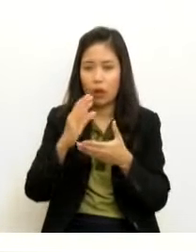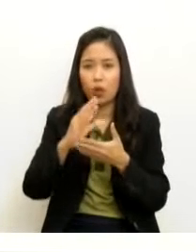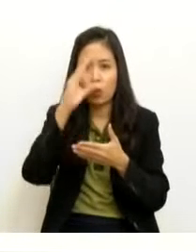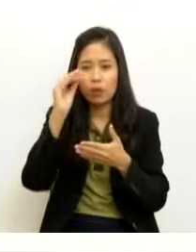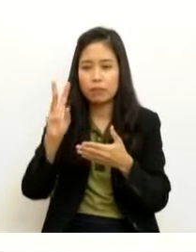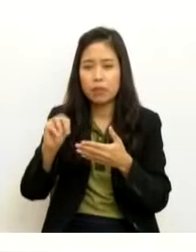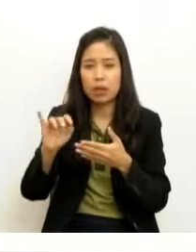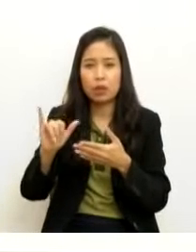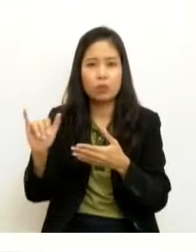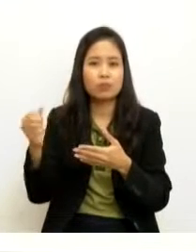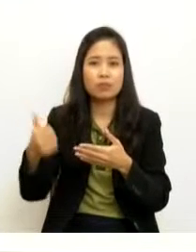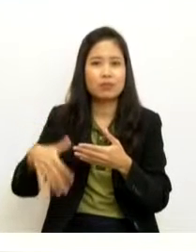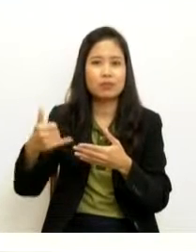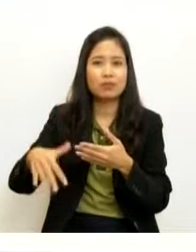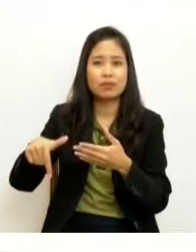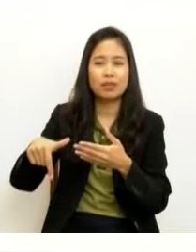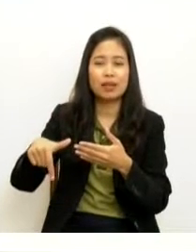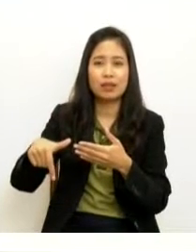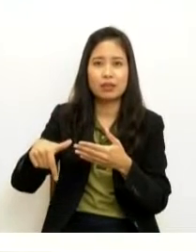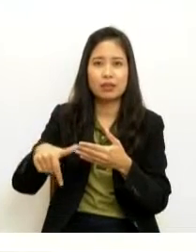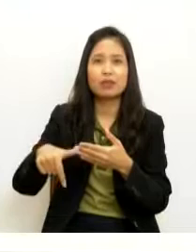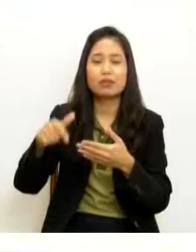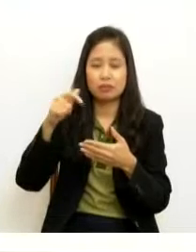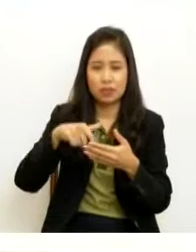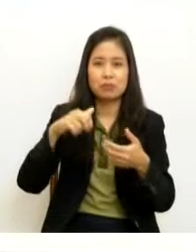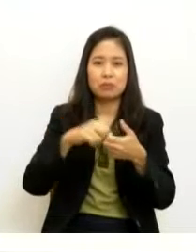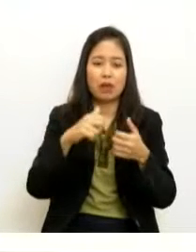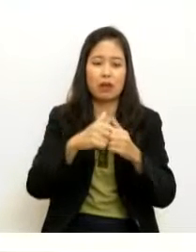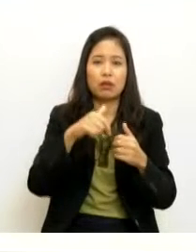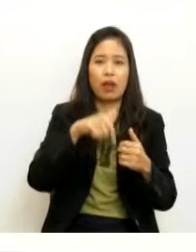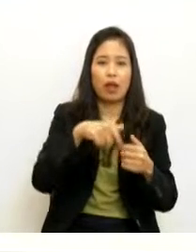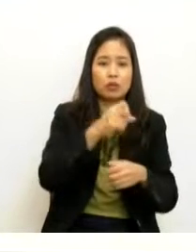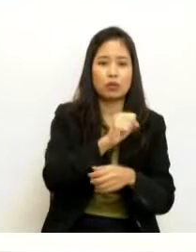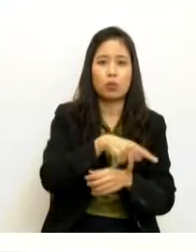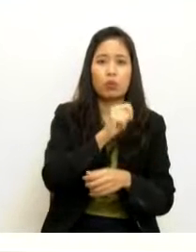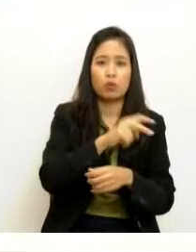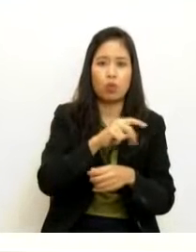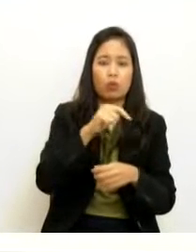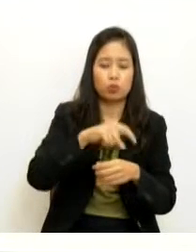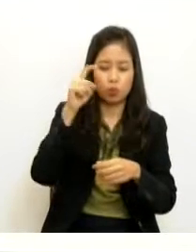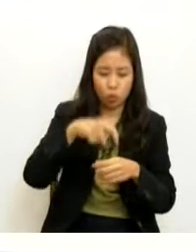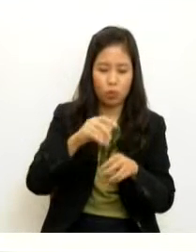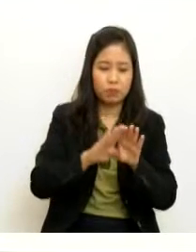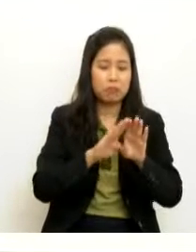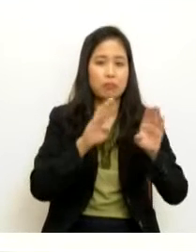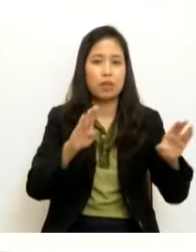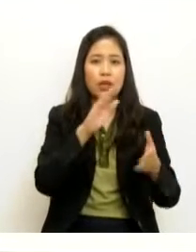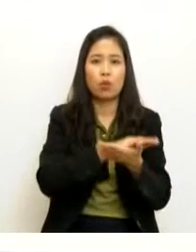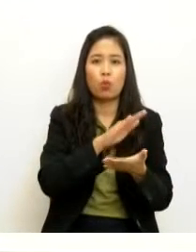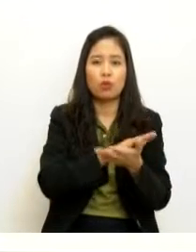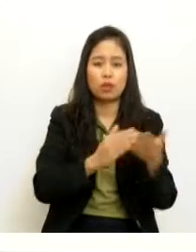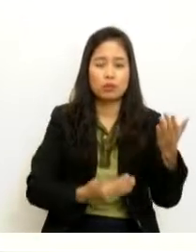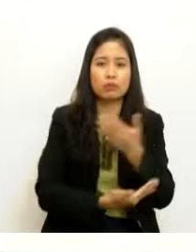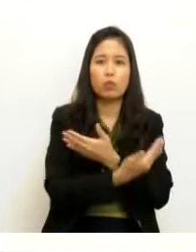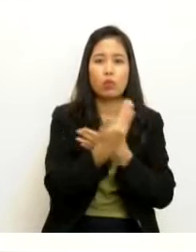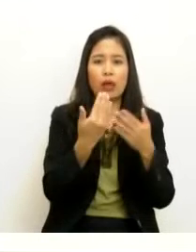มสมัยนั้นได้ก็เป็นภาระของสปช.สมัยนั้นที่ต้องเปิดขยายโอกาสให้กับนักเรียนเพรา